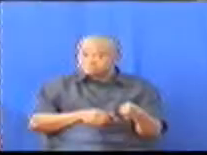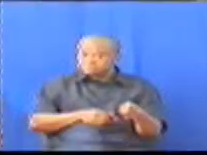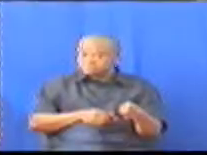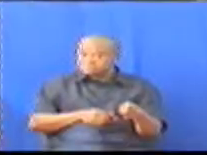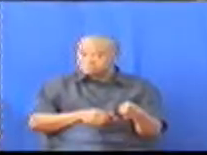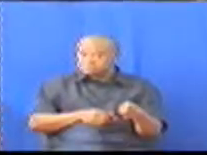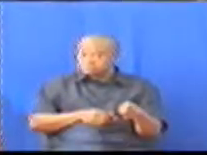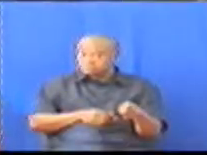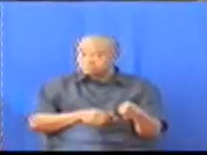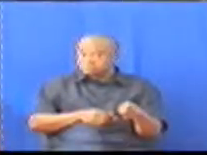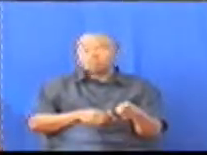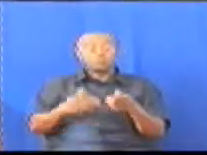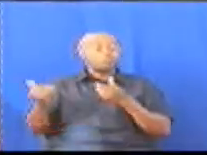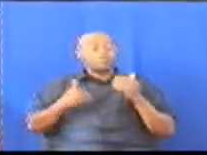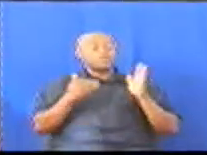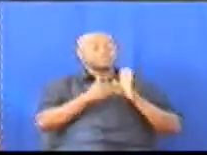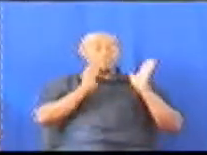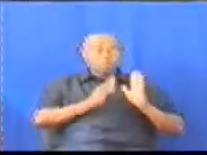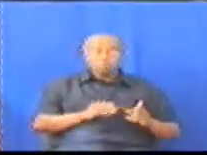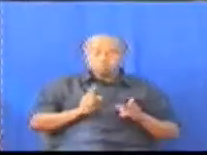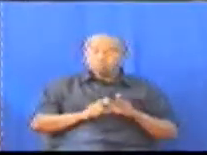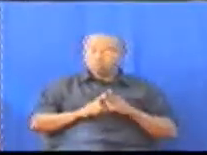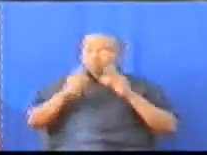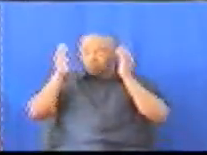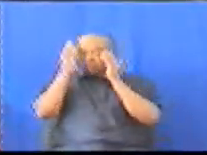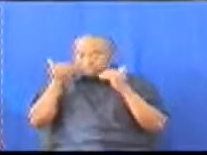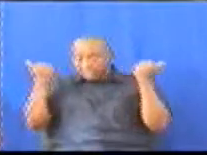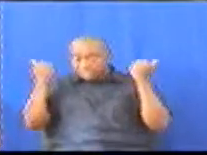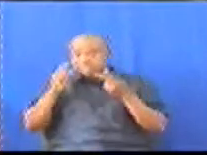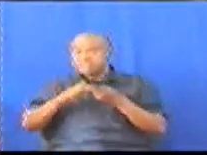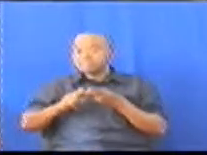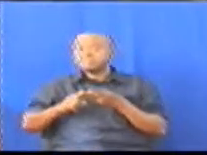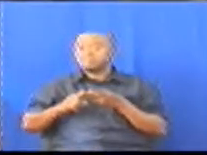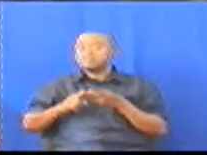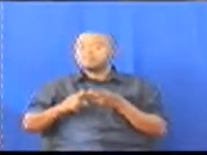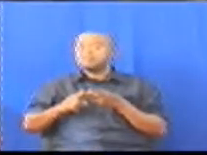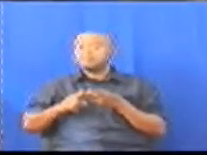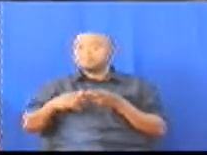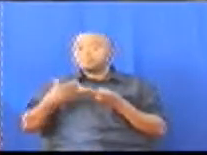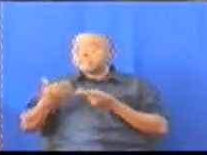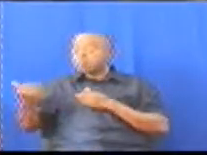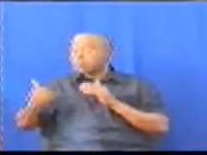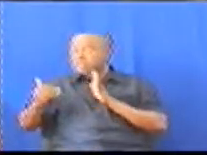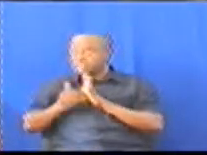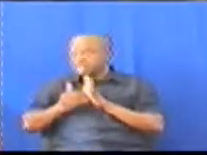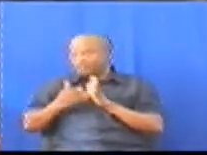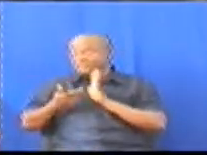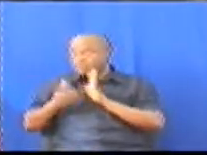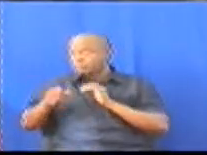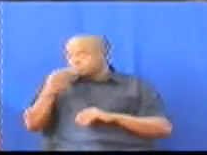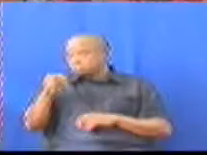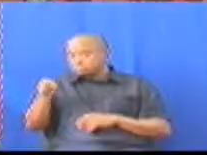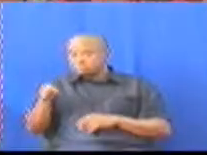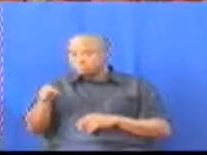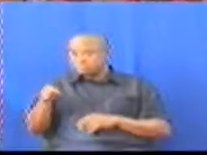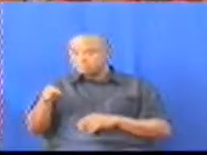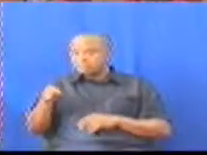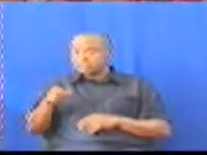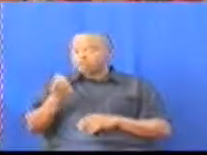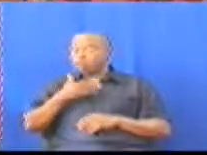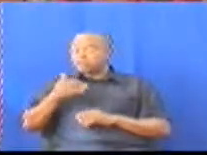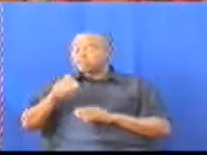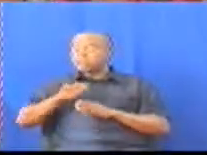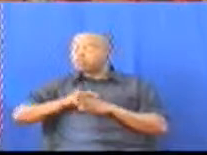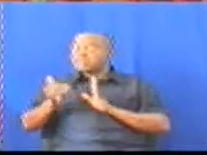Attorney General, jaji na hata mwanasheria wa mshtakiwa kwa mfano, sheria wanataka kutumia